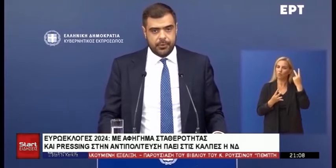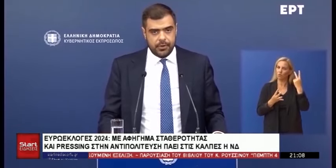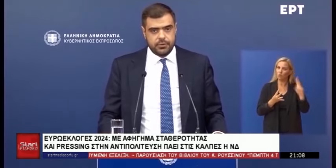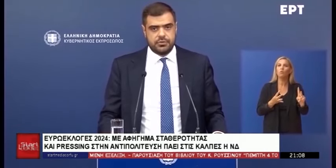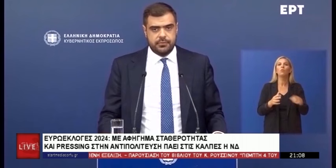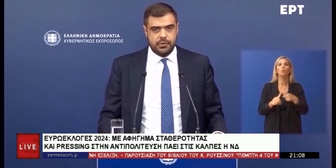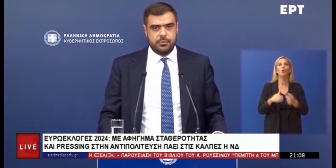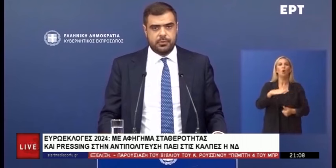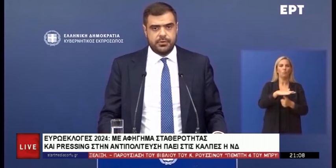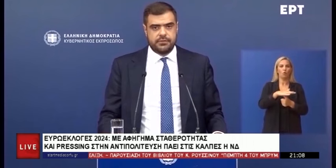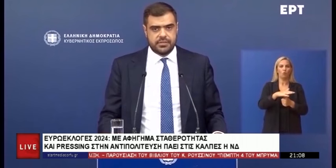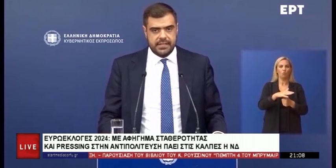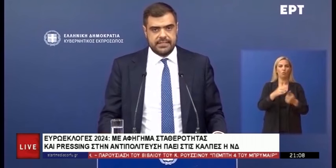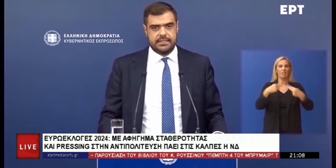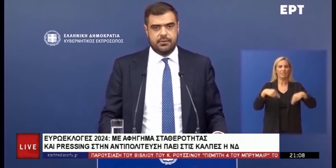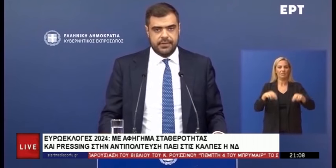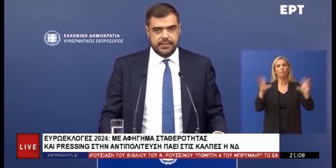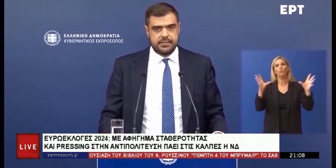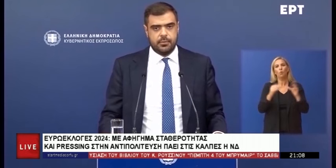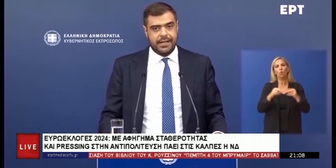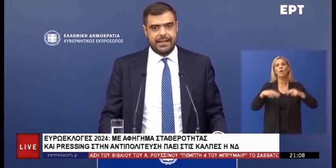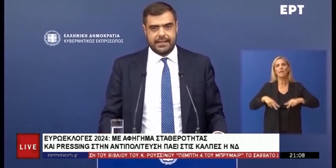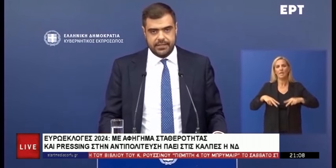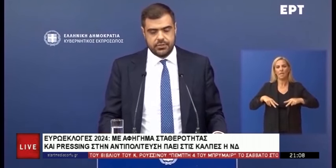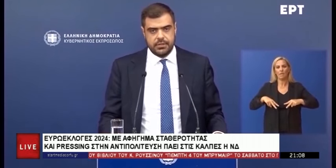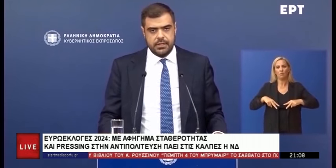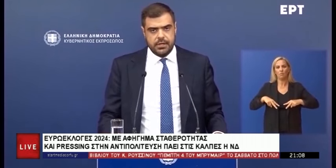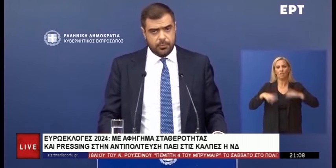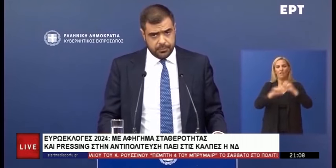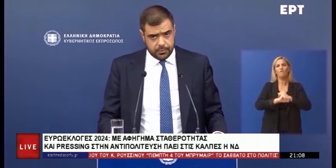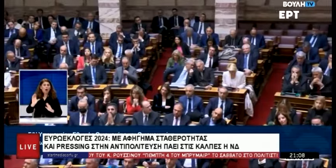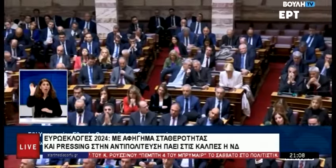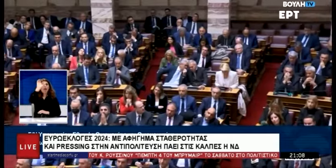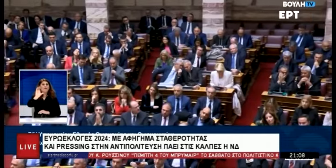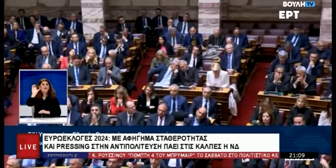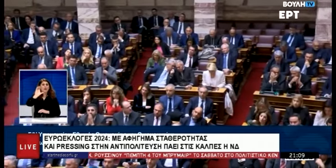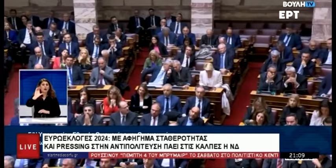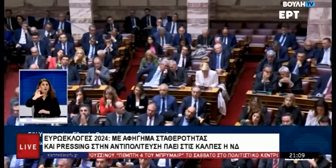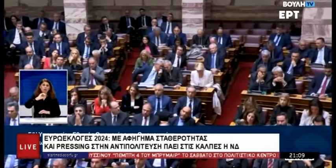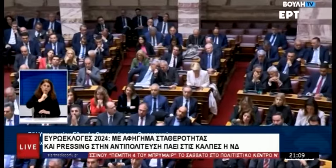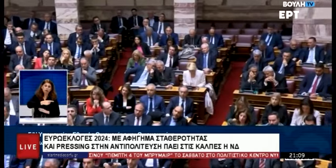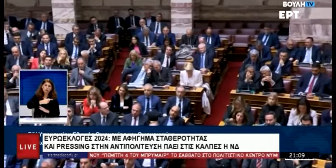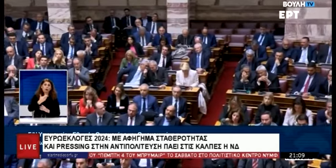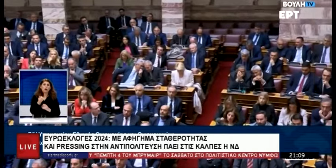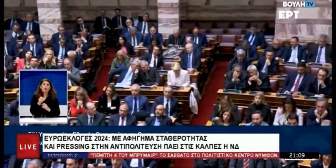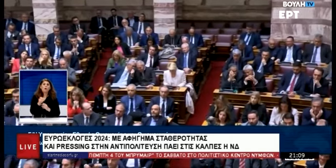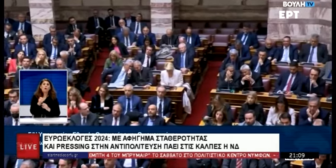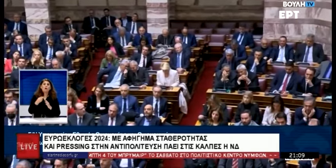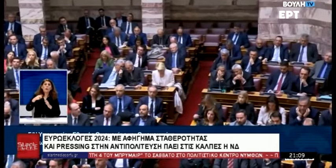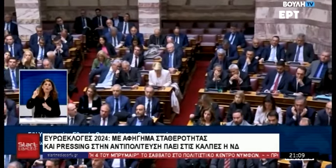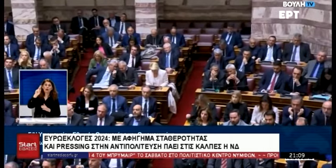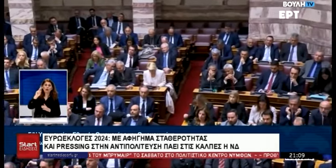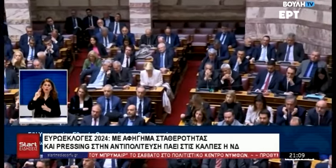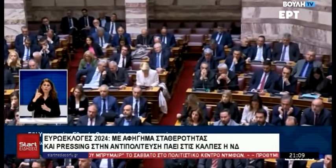χυδαία ρητορική λαϊκισμού μας γυρίζουν σε εποχές που η χώρα έχει αφήσει πίσω της ανεπιστρεπτή και η κοινωνία έχει συνολικά